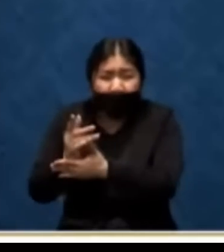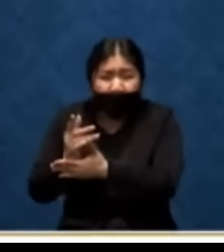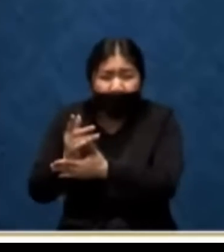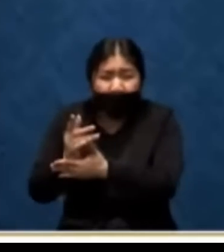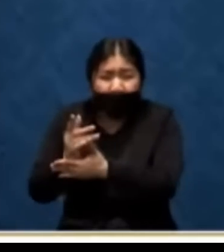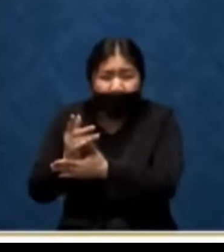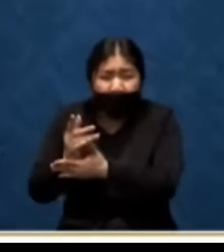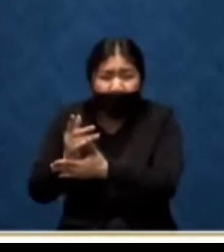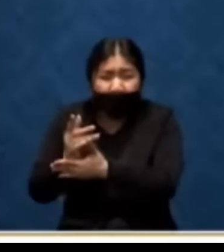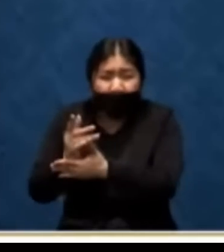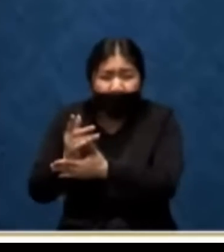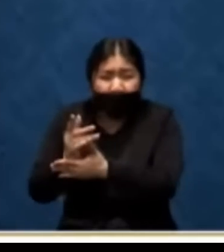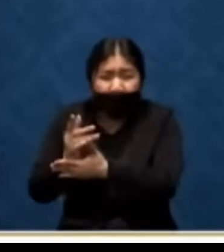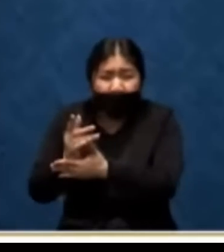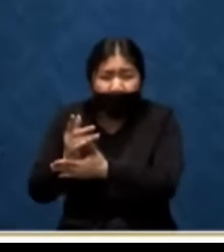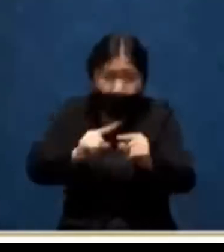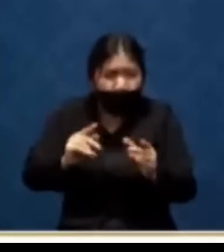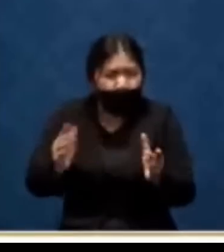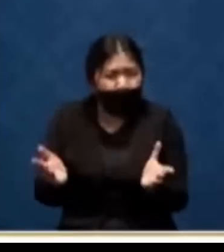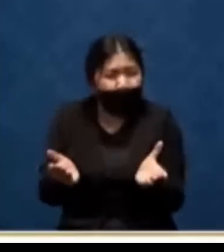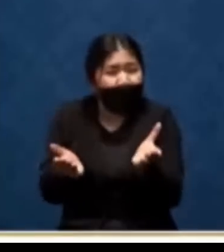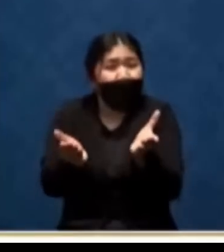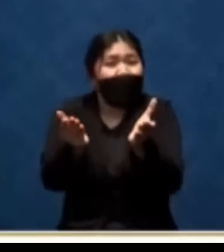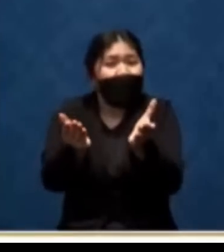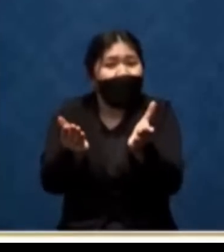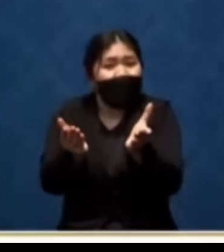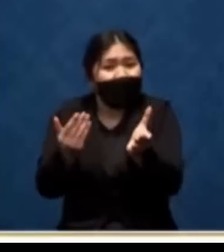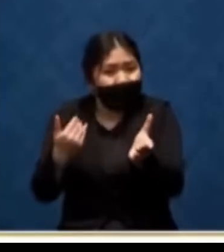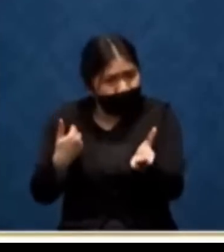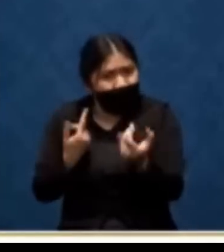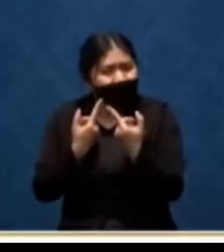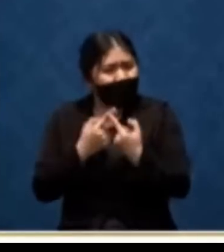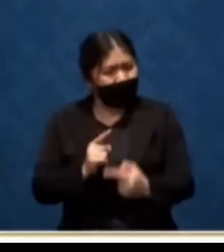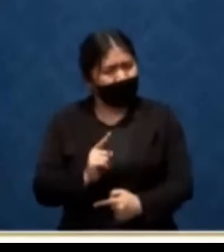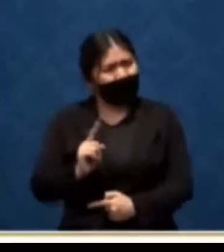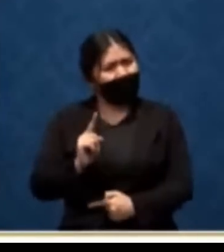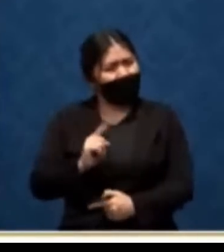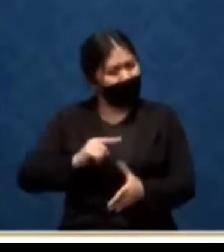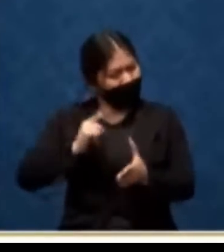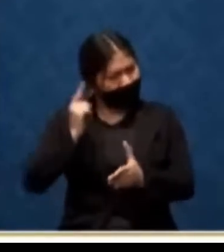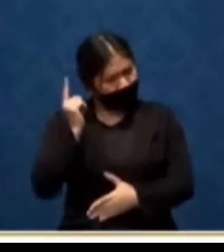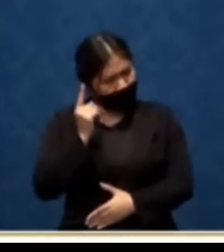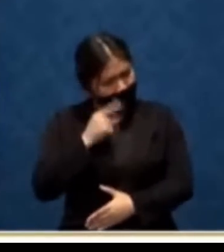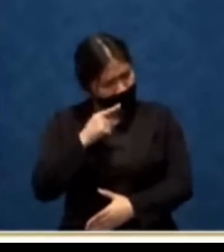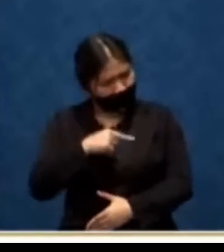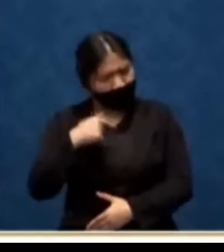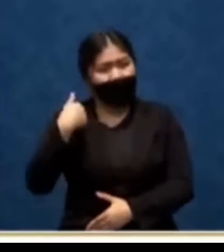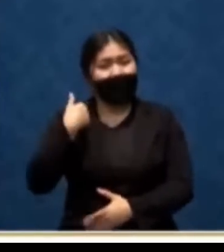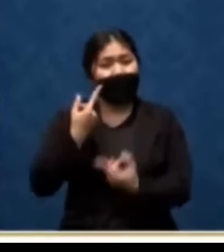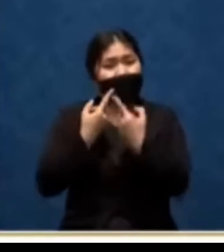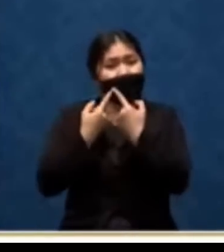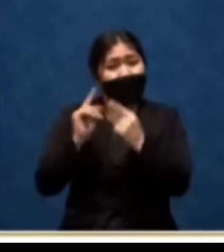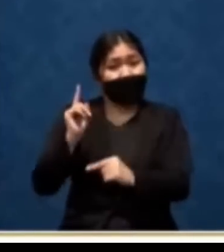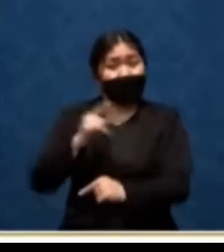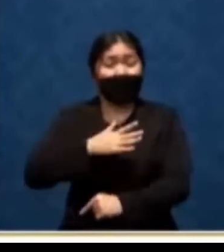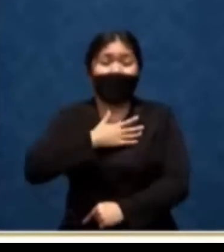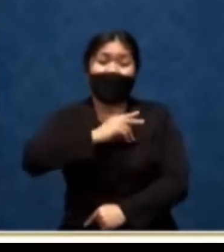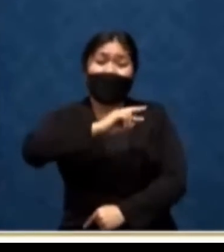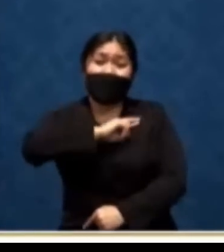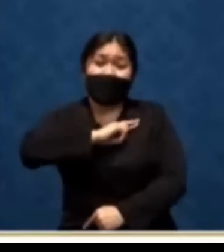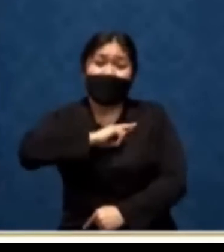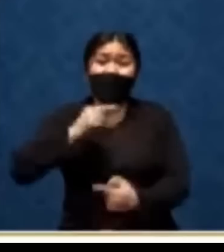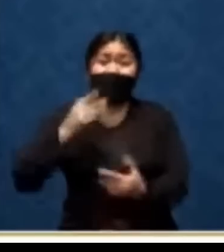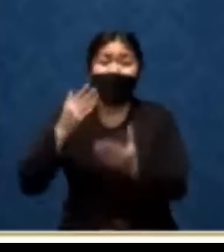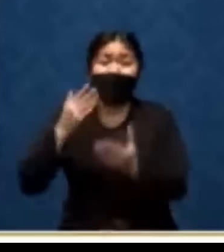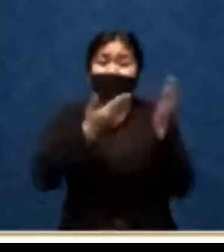คมอวยแค่นี้ผมไม่ว่าอะไรหรอกครับแต่ที่มันเริ่มแปลกๆขึ้นมาเช่นบอกว่าตัวเองได้รับ